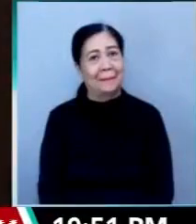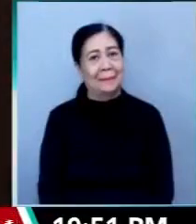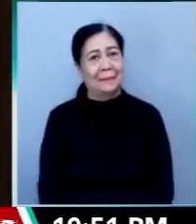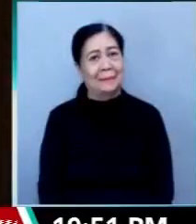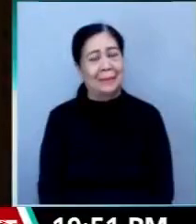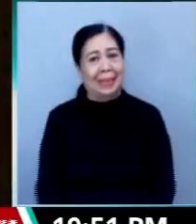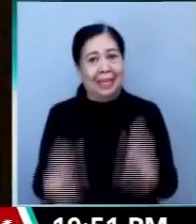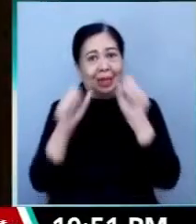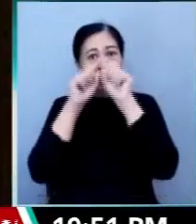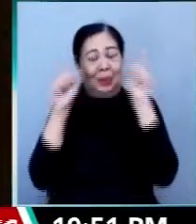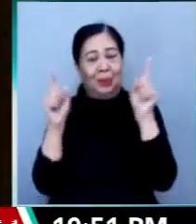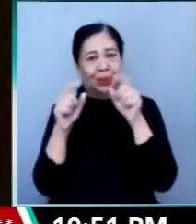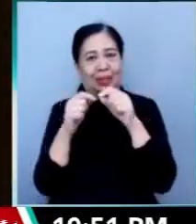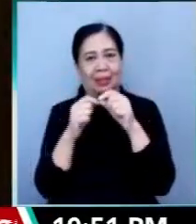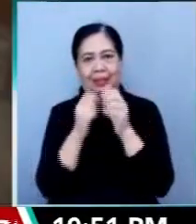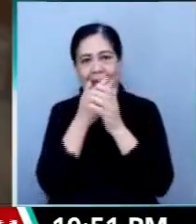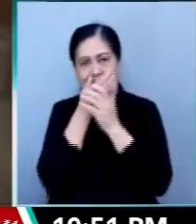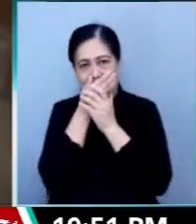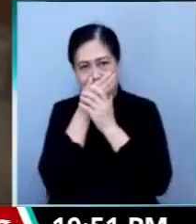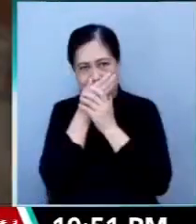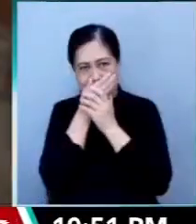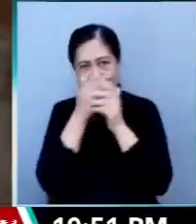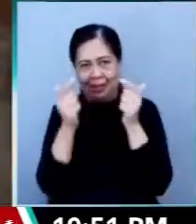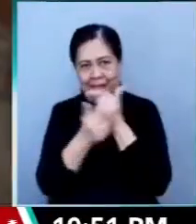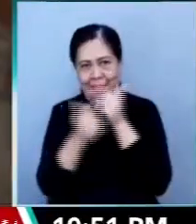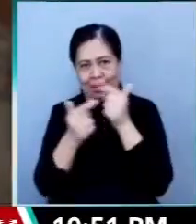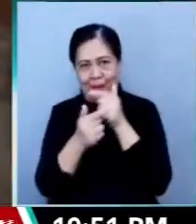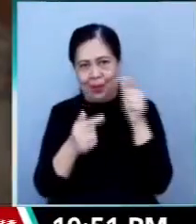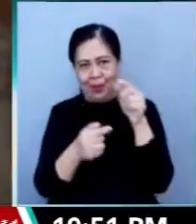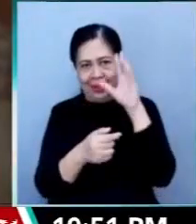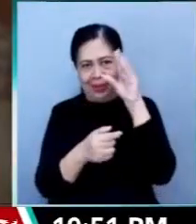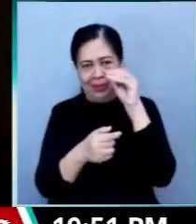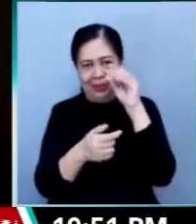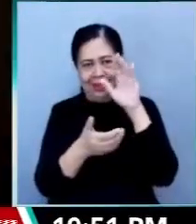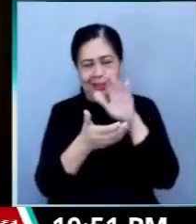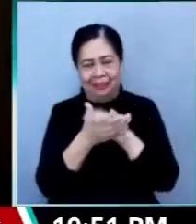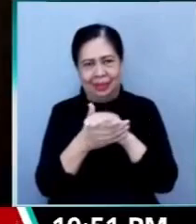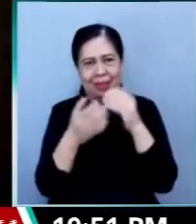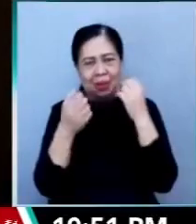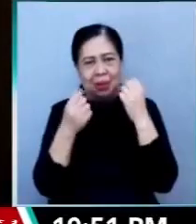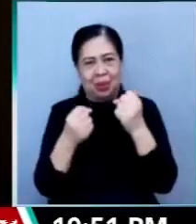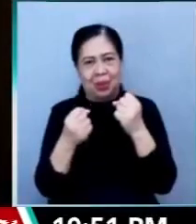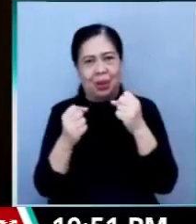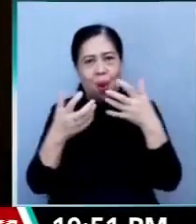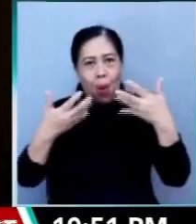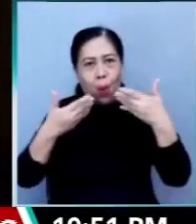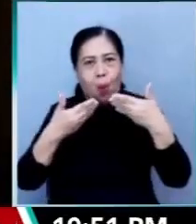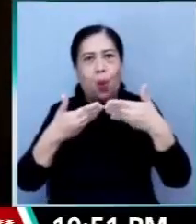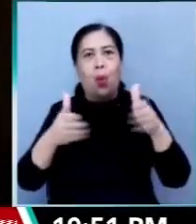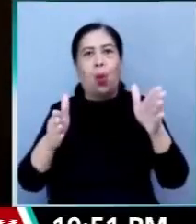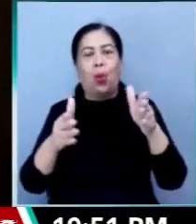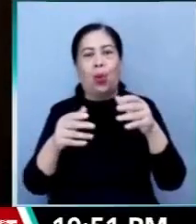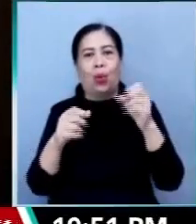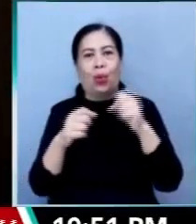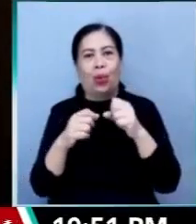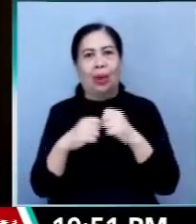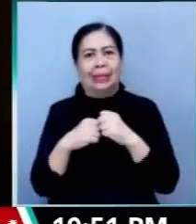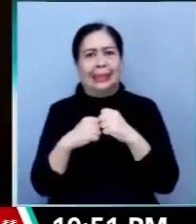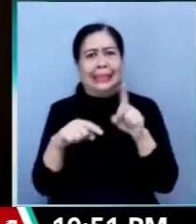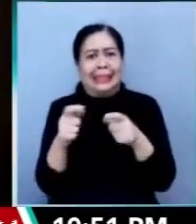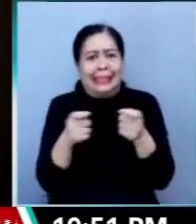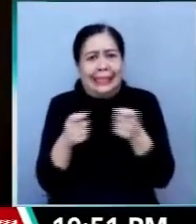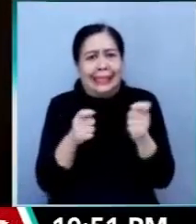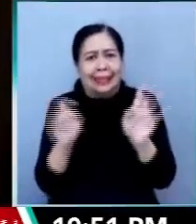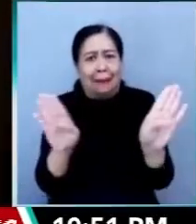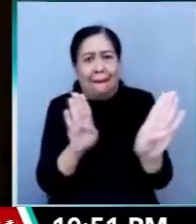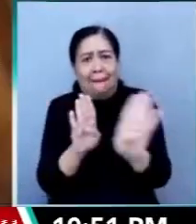Nagulat at natawa na lang ang groom na si Mick. Dahil sa lakas ng hangin ng araw na yon, walang nakapigil sa pintuan.